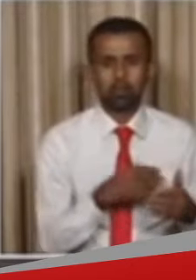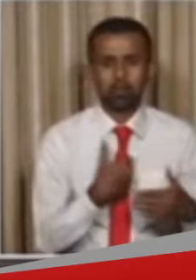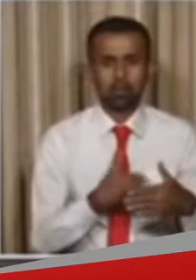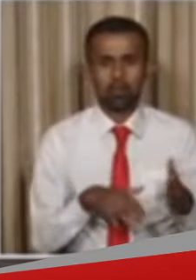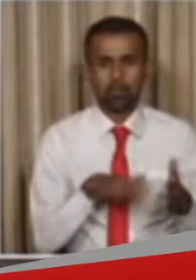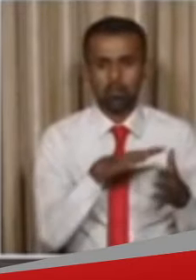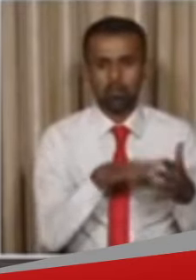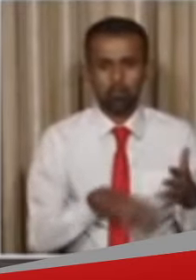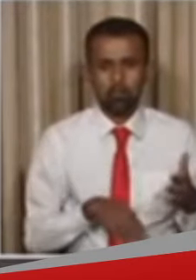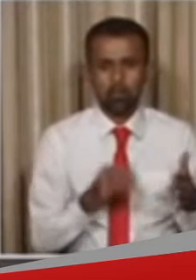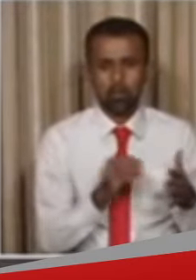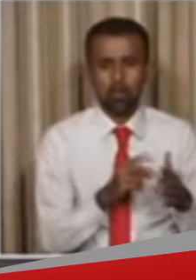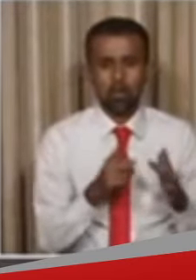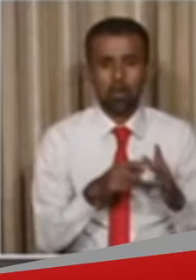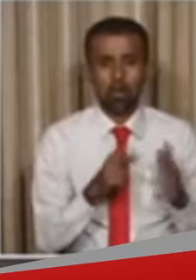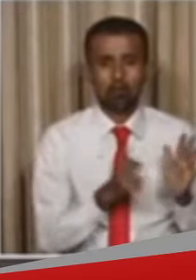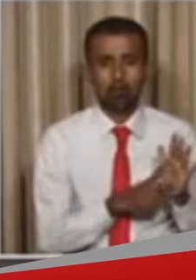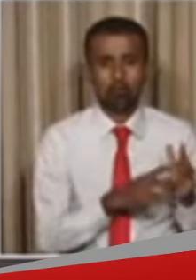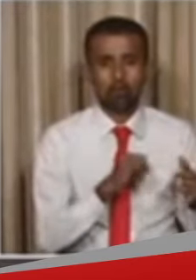තියෙනවා.